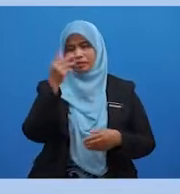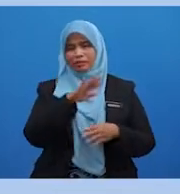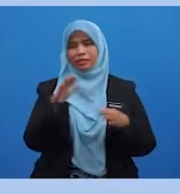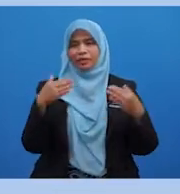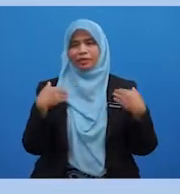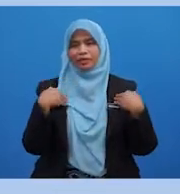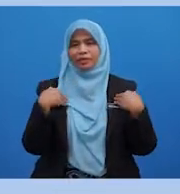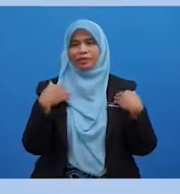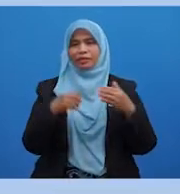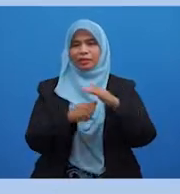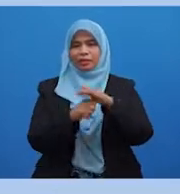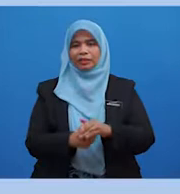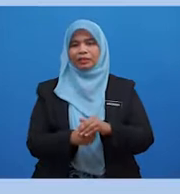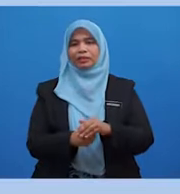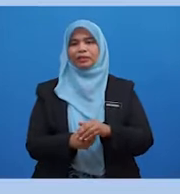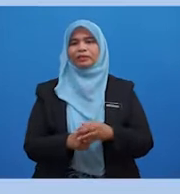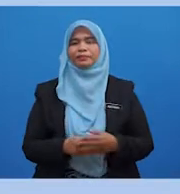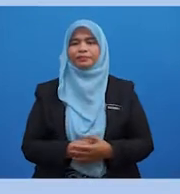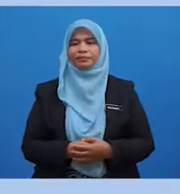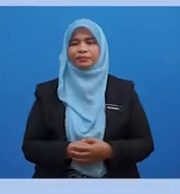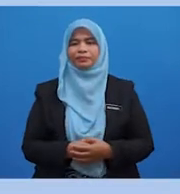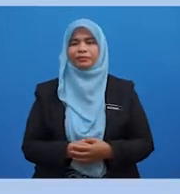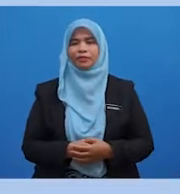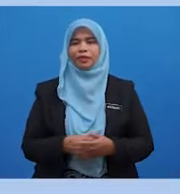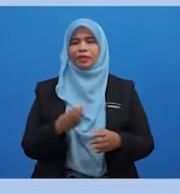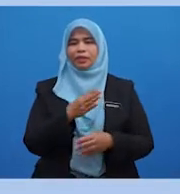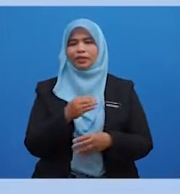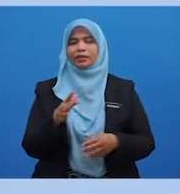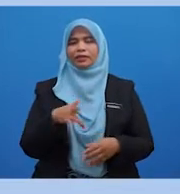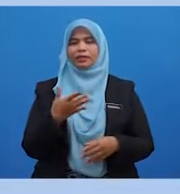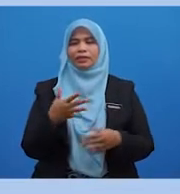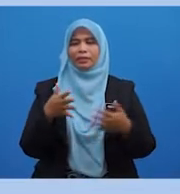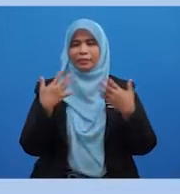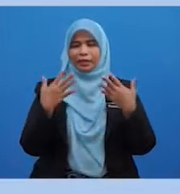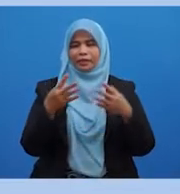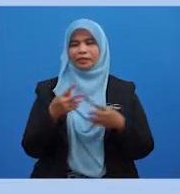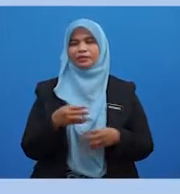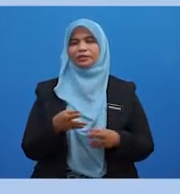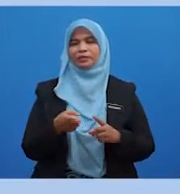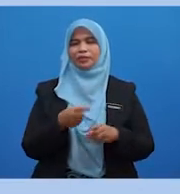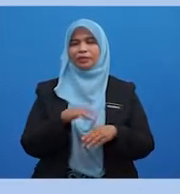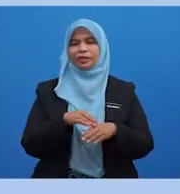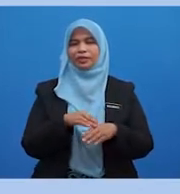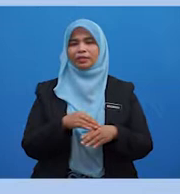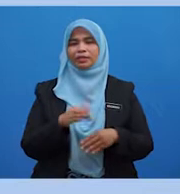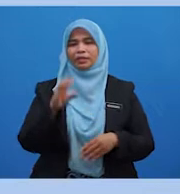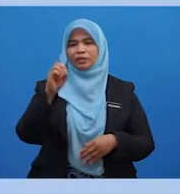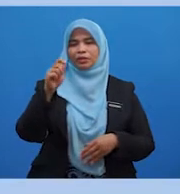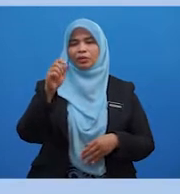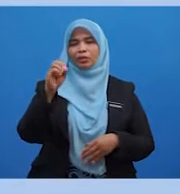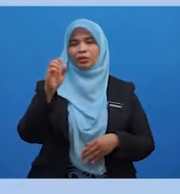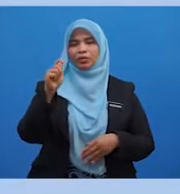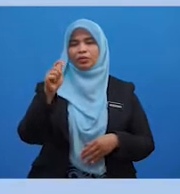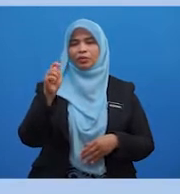tekanan maupun ketegangan pada otot badan. Sementara rasa hangat pada otot berpunca daripada